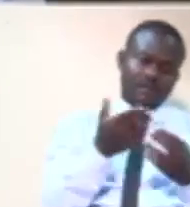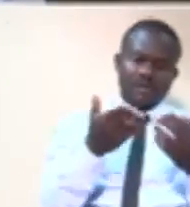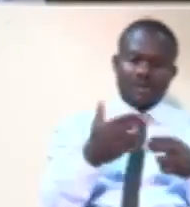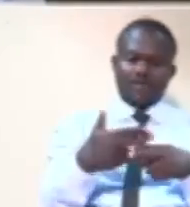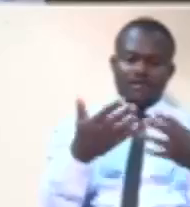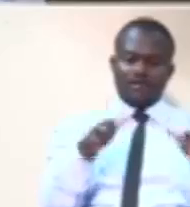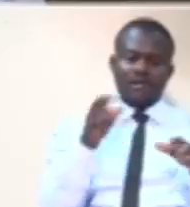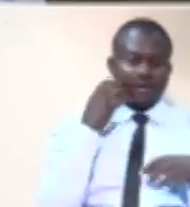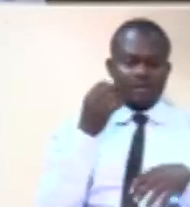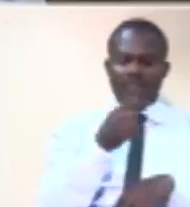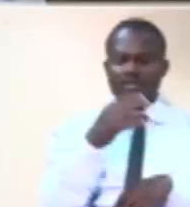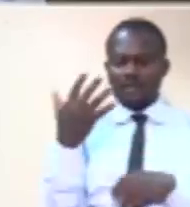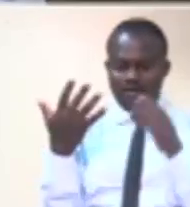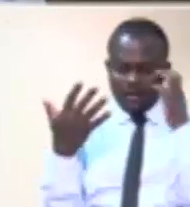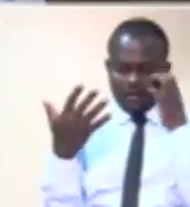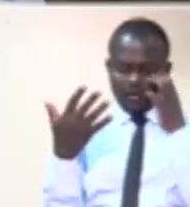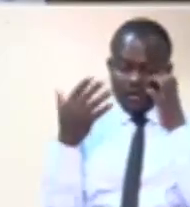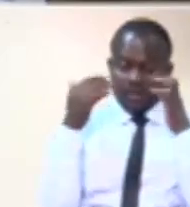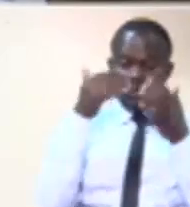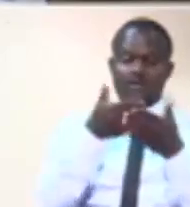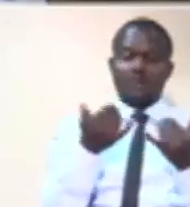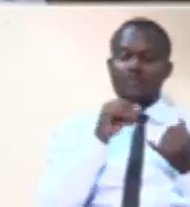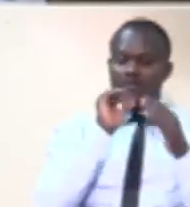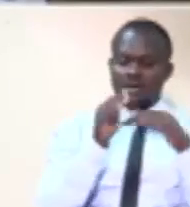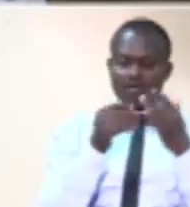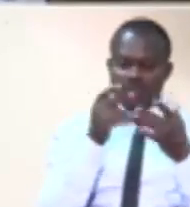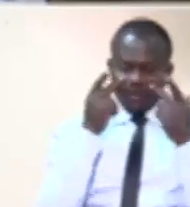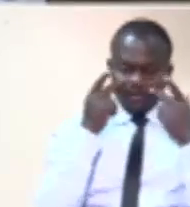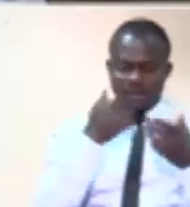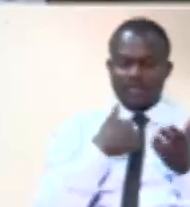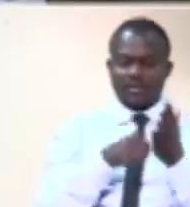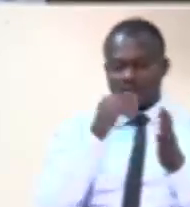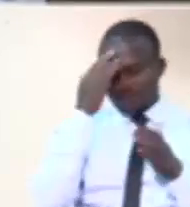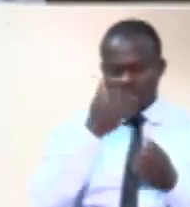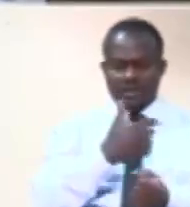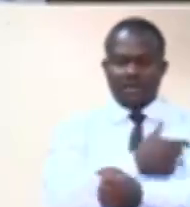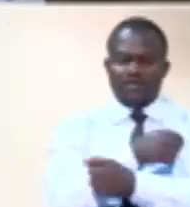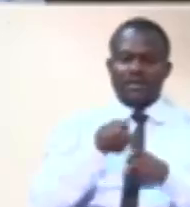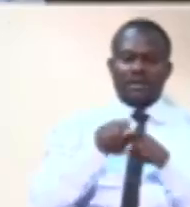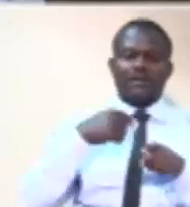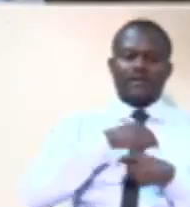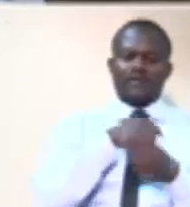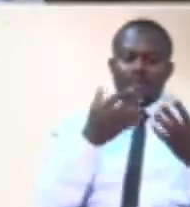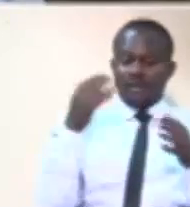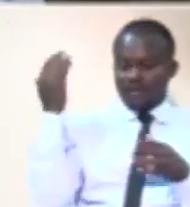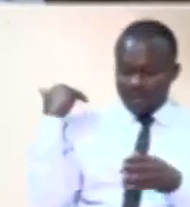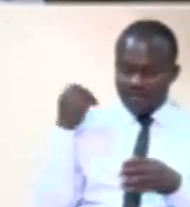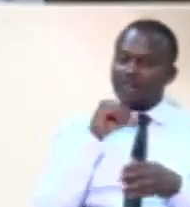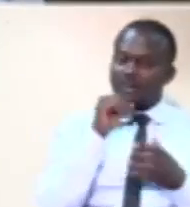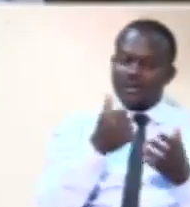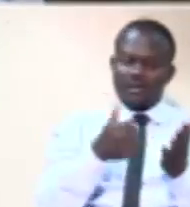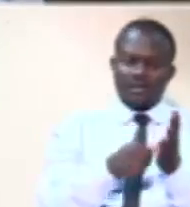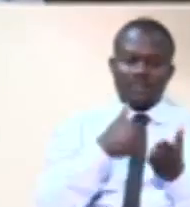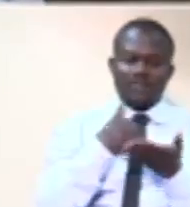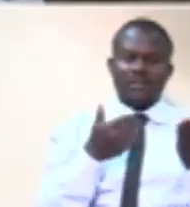muri 5, kugeza uyu munsi nta muntu turabona wagize ikibazo kubera akingiwe. Nanjye narakingiwe, nta kibazo ndagira,